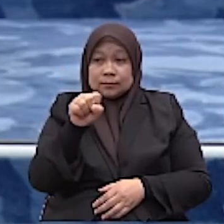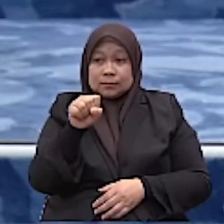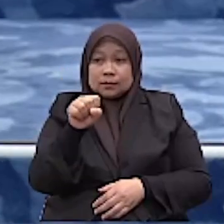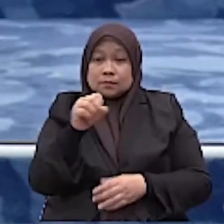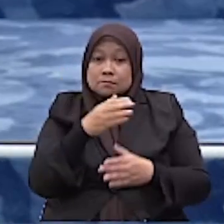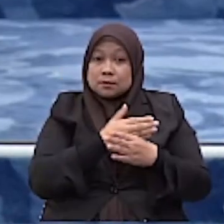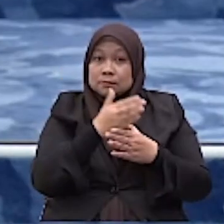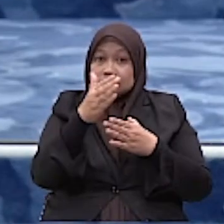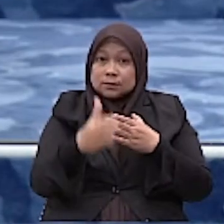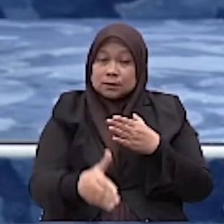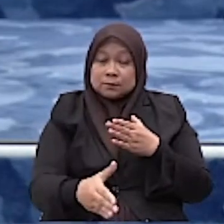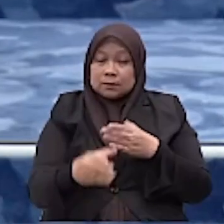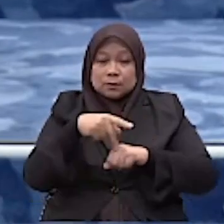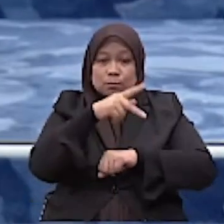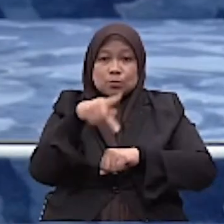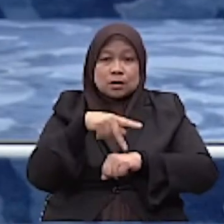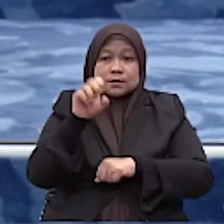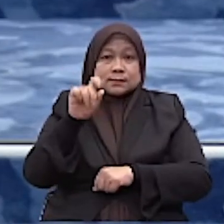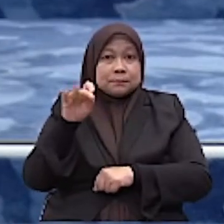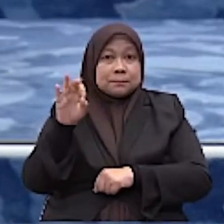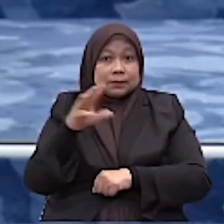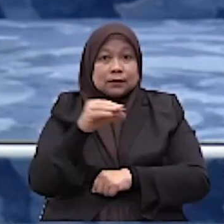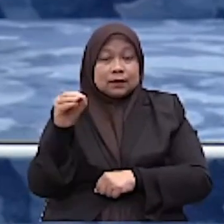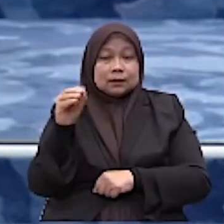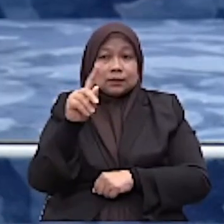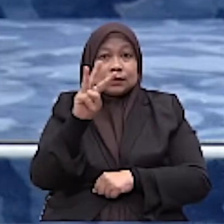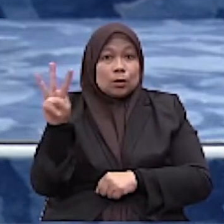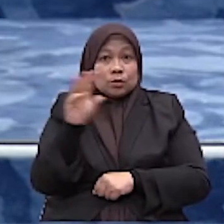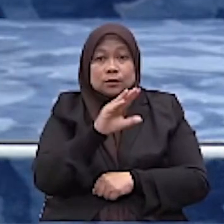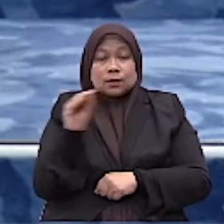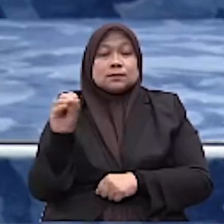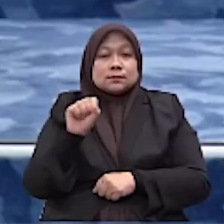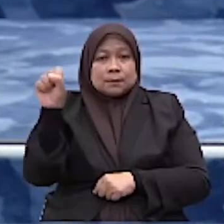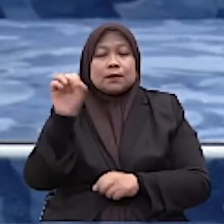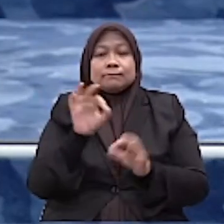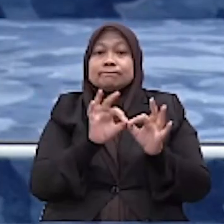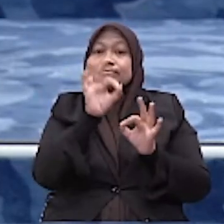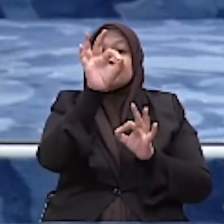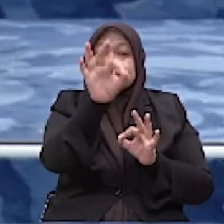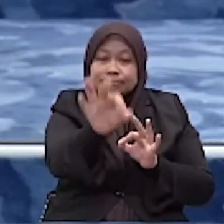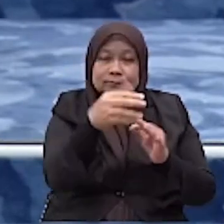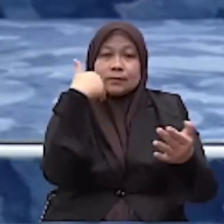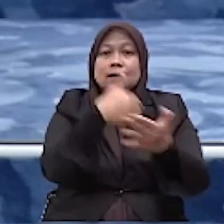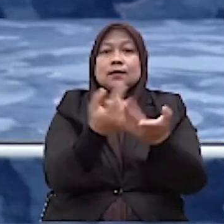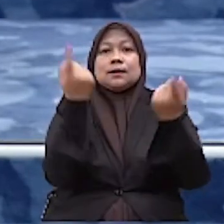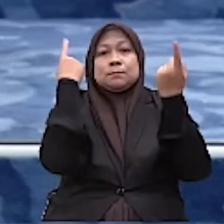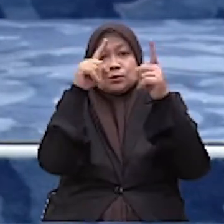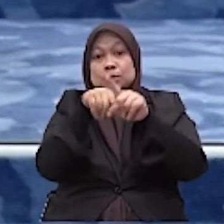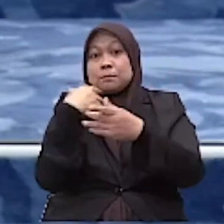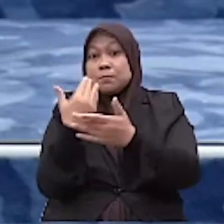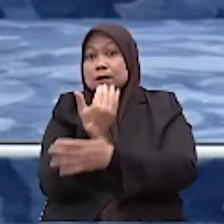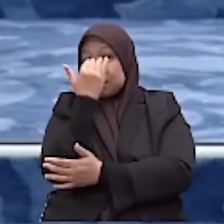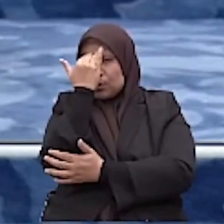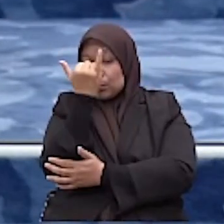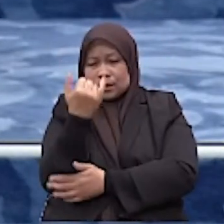mengutamakan Pulau Sebatik dan kawasan yang melibatkan tawaf dan itu ditangguh sehingga ada persetujuan baru karena